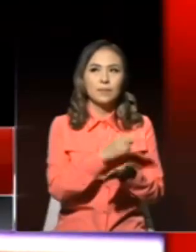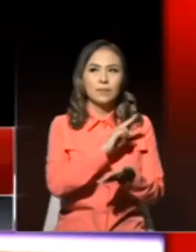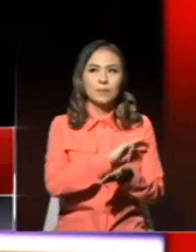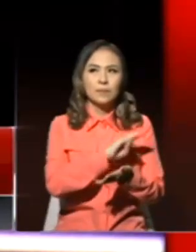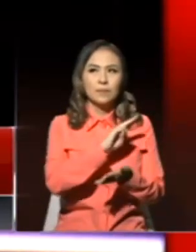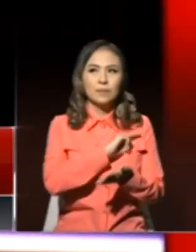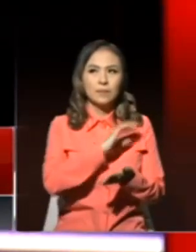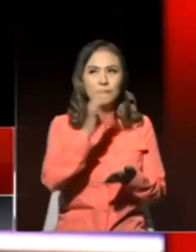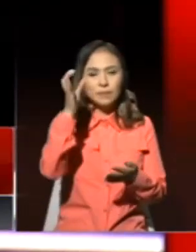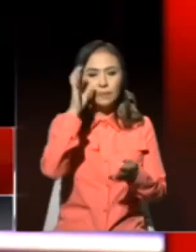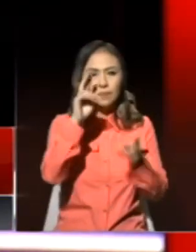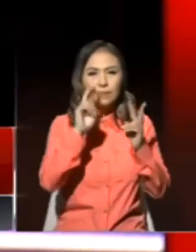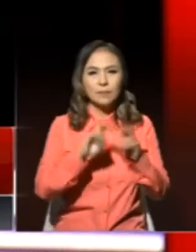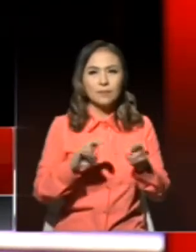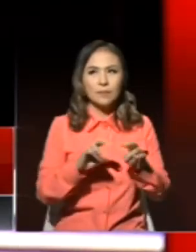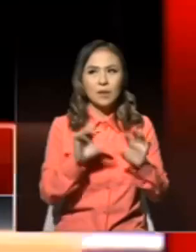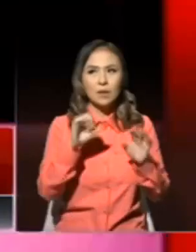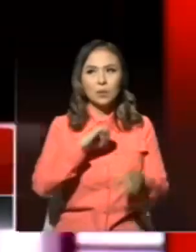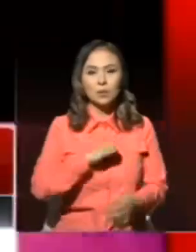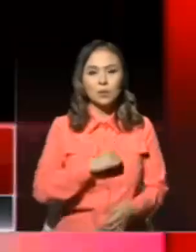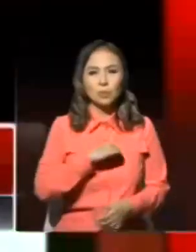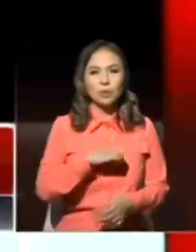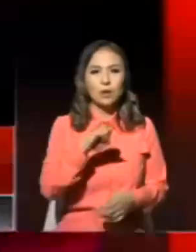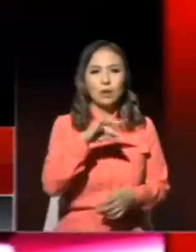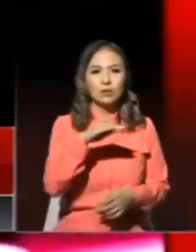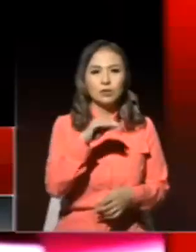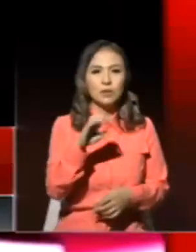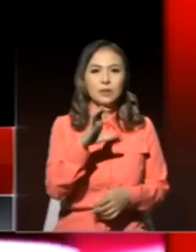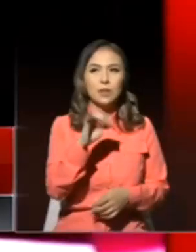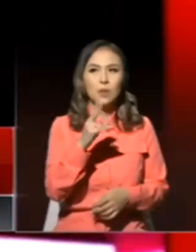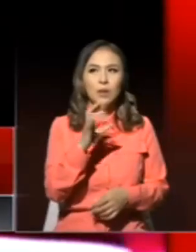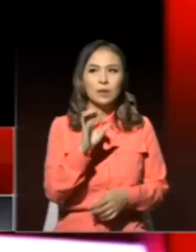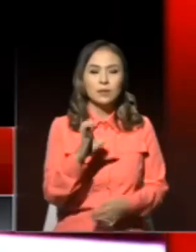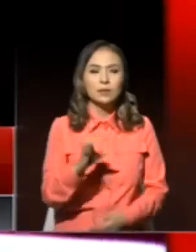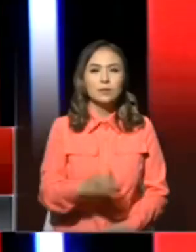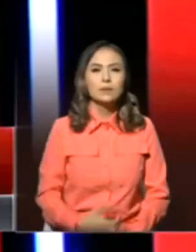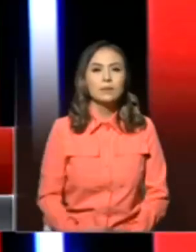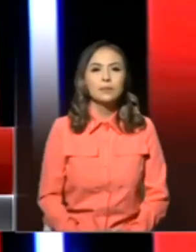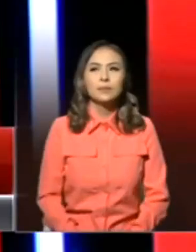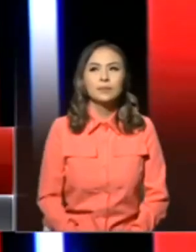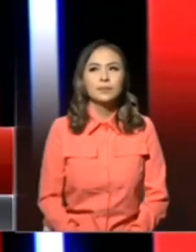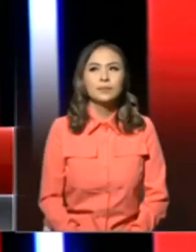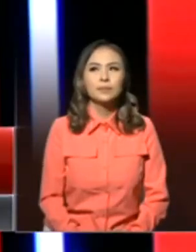зерттеп жүрген, саланы жақсы білетін заңгер Аржан Сәдуақас.